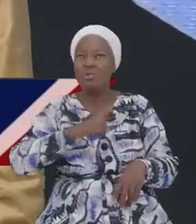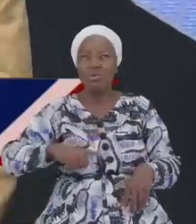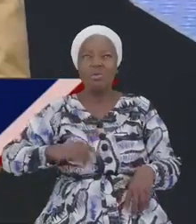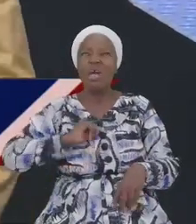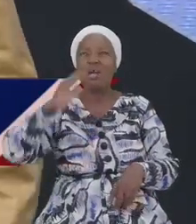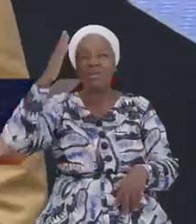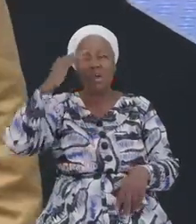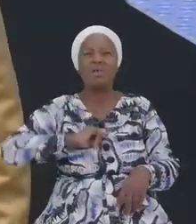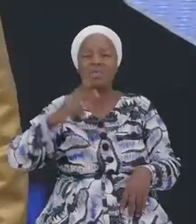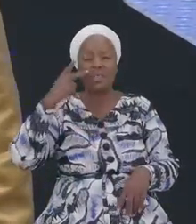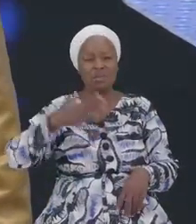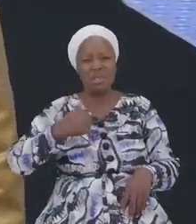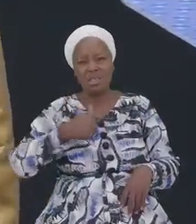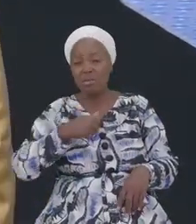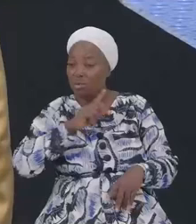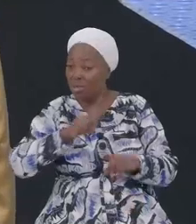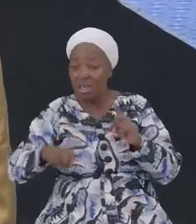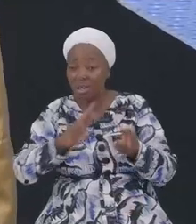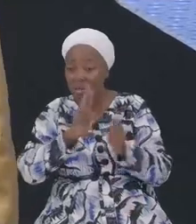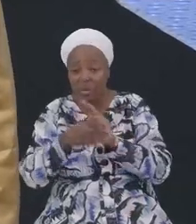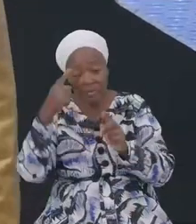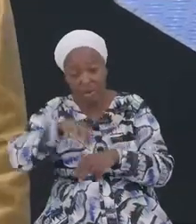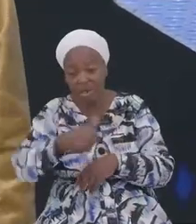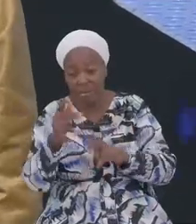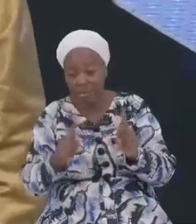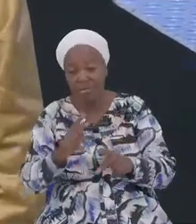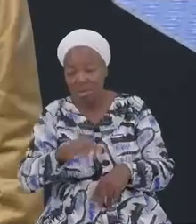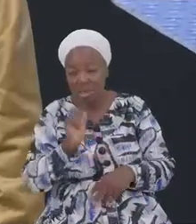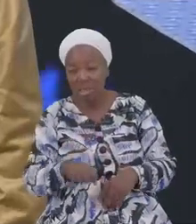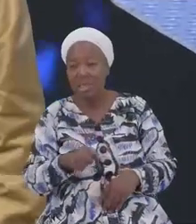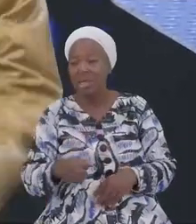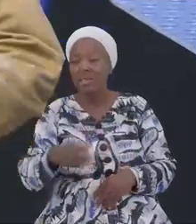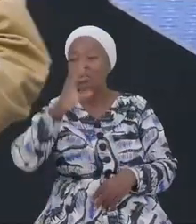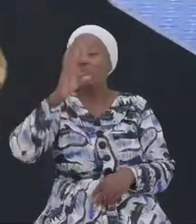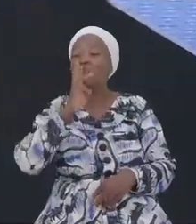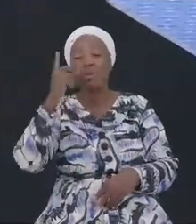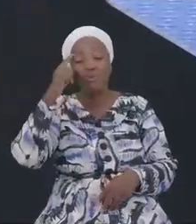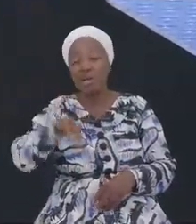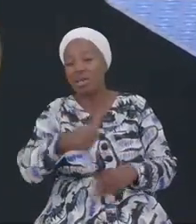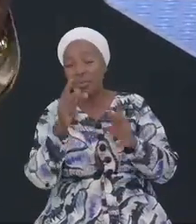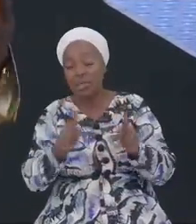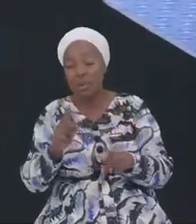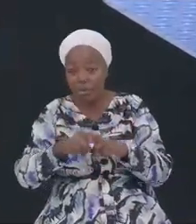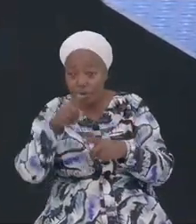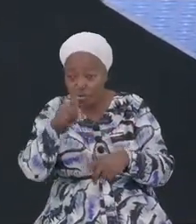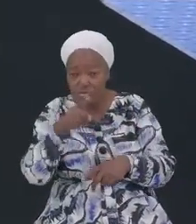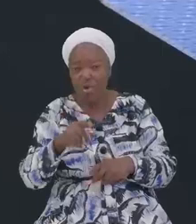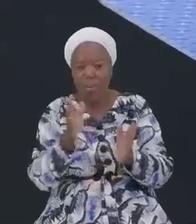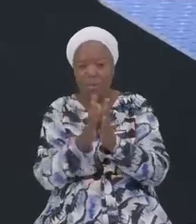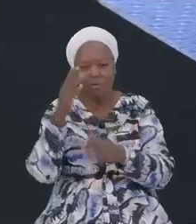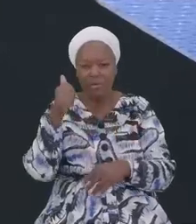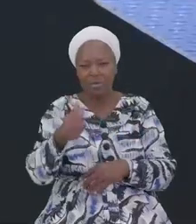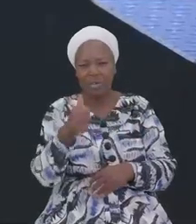autre personne, parce que vous ne pouvez pas respirer pour une autre personne. Vous ne pouvez pas boire de l'eau pour une autre personne, au compte d'une autre personne. Chacun doit respirer pour